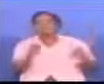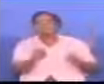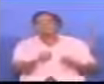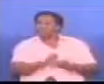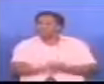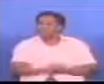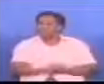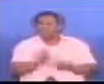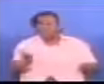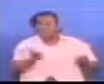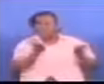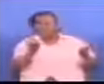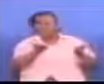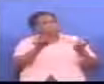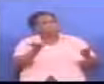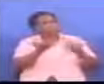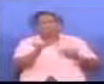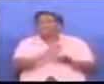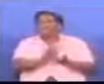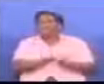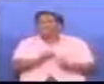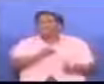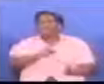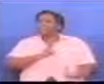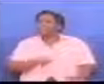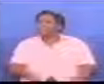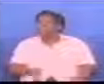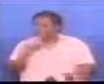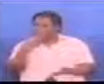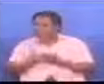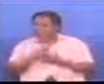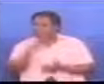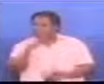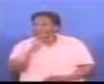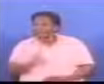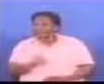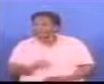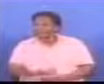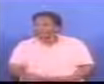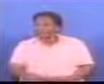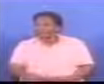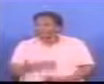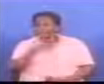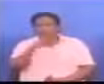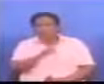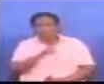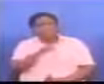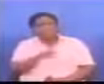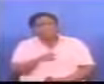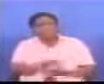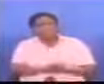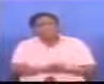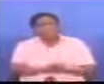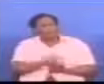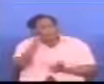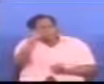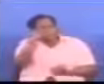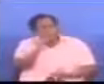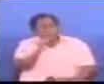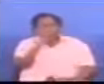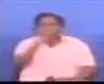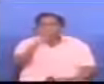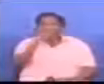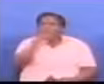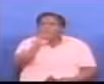mifano hapa, na Mheshimiwa Speaker alitoa mfano Warusi ambao walikuwa waumini wakubwa wa ujamaa, wameruhusu sekta binafsi